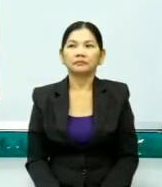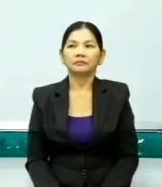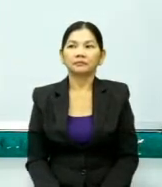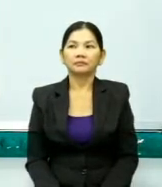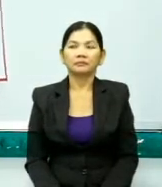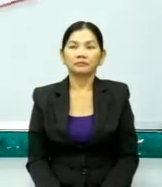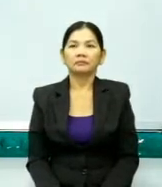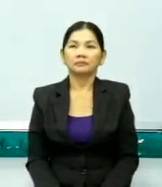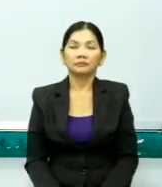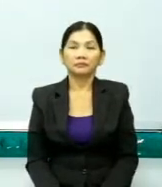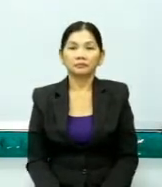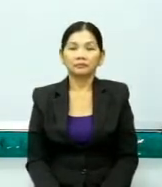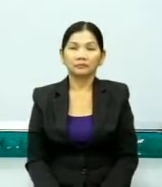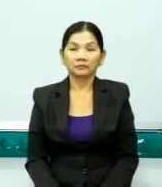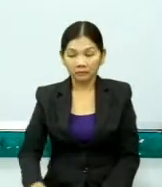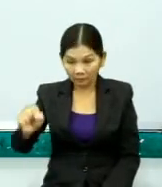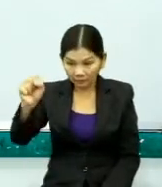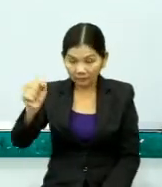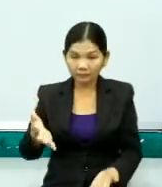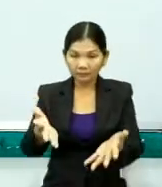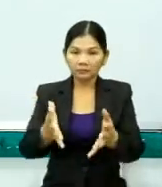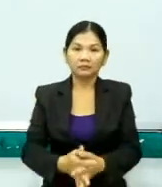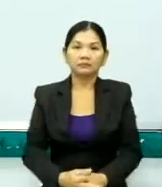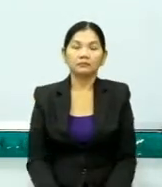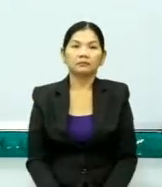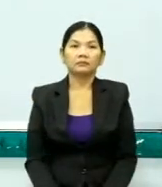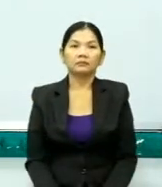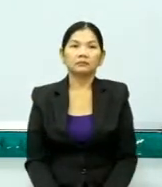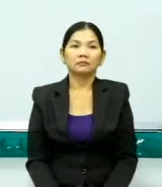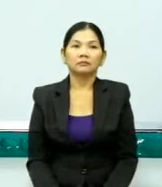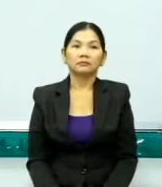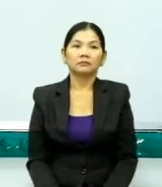Chạy con lực cả đa chân luôn con lãng con.